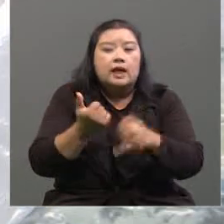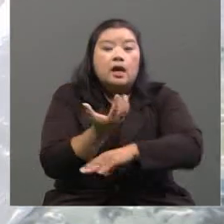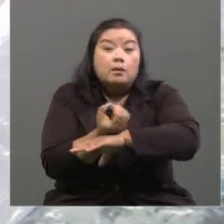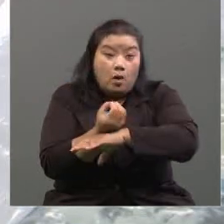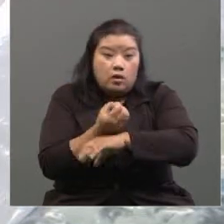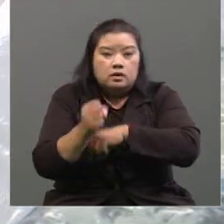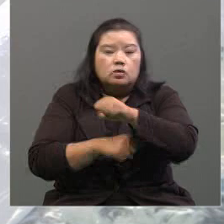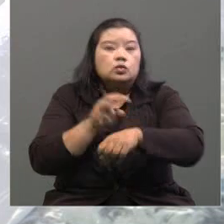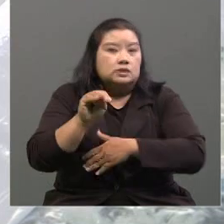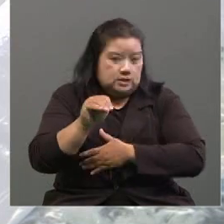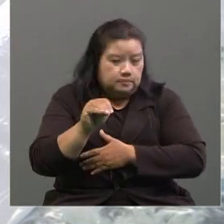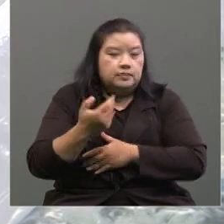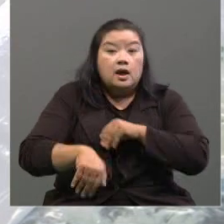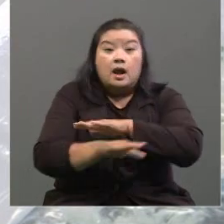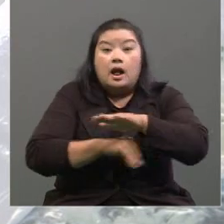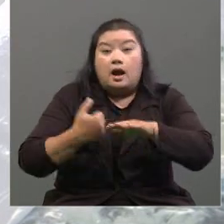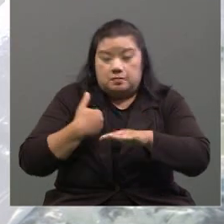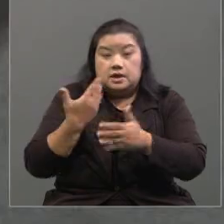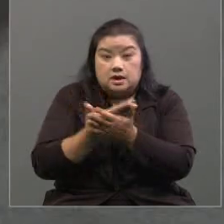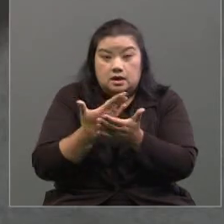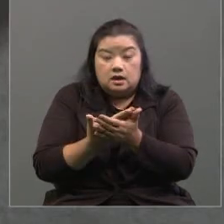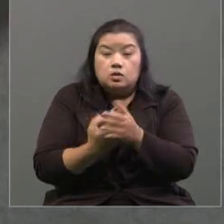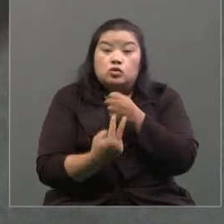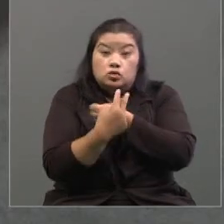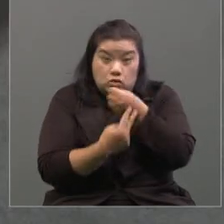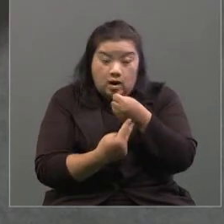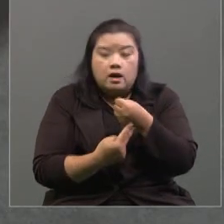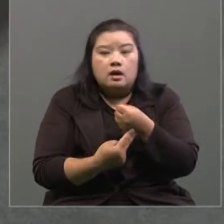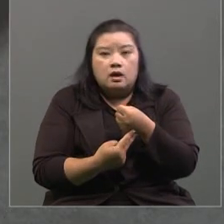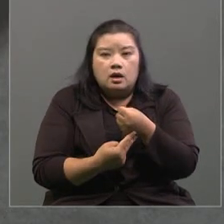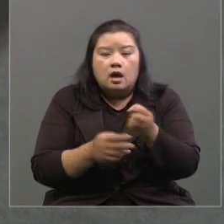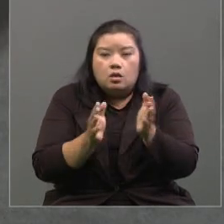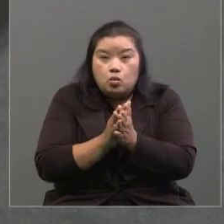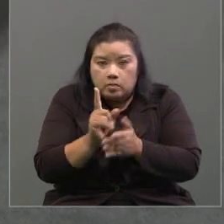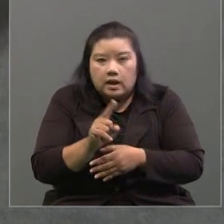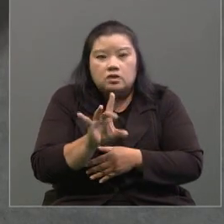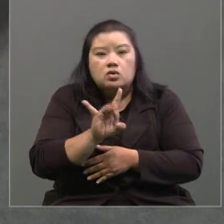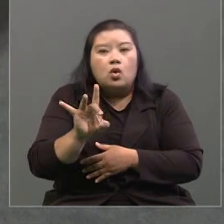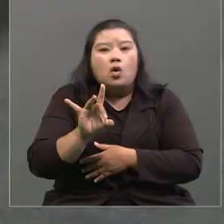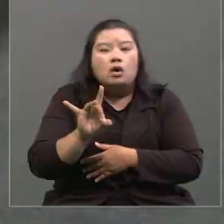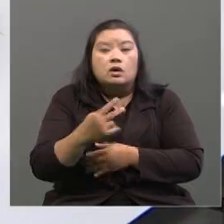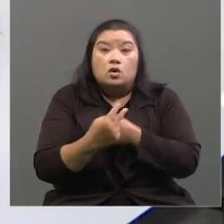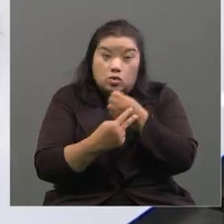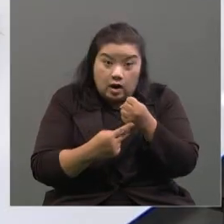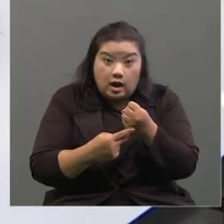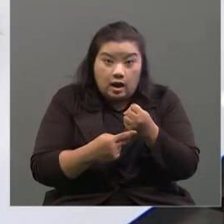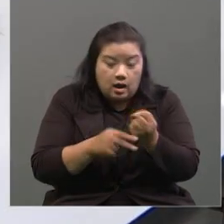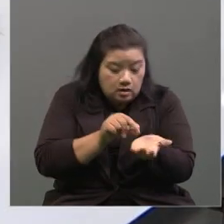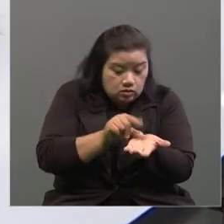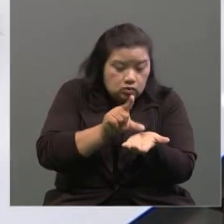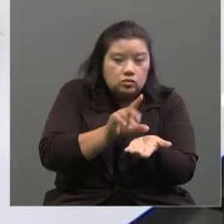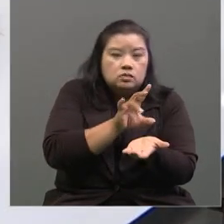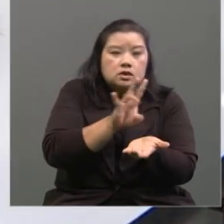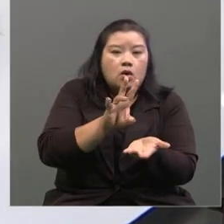40ปีพร้อมของกลางธนบัตรดอลลาร์สหรัฐปลอมฉบับละ 100ดอลลาร์ 763ฉบับ